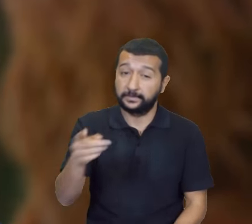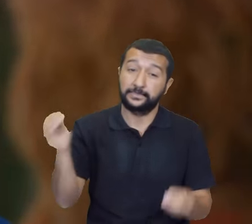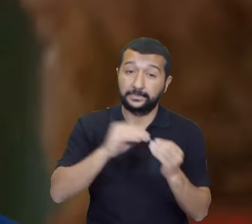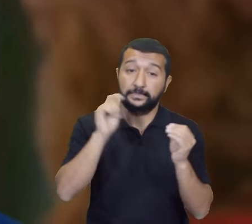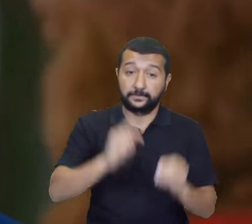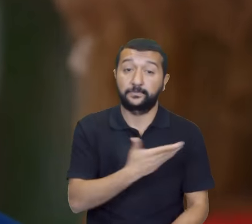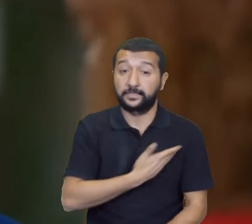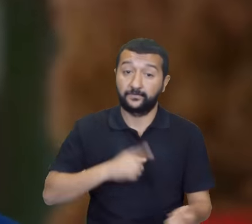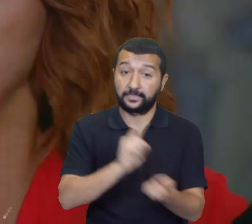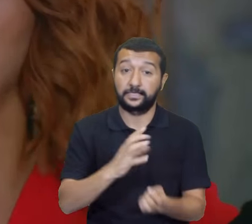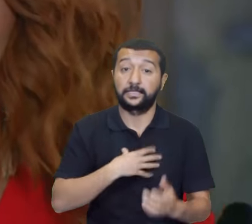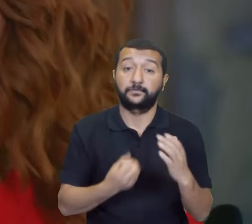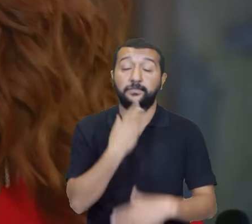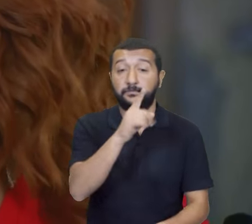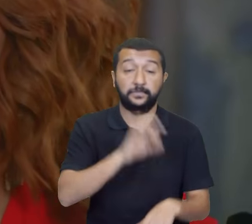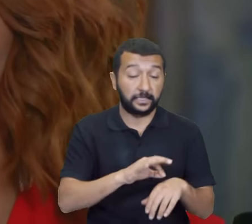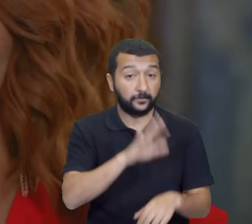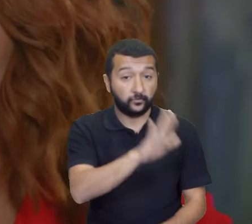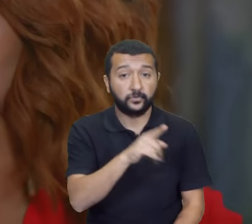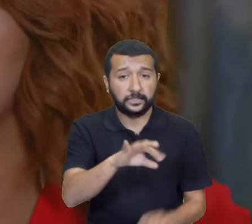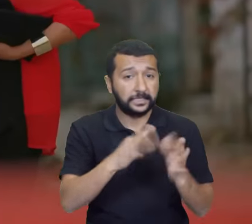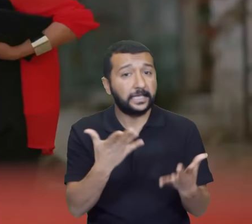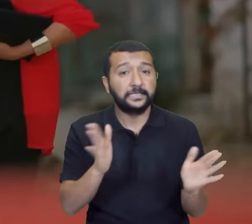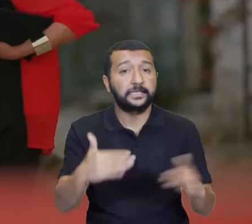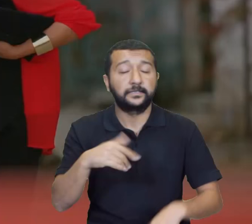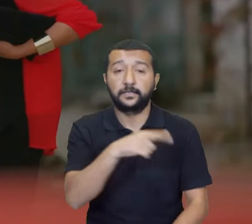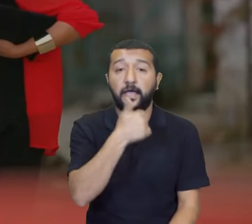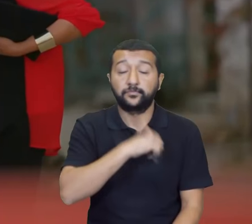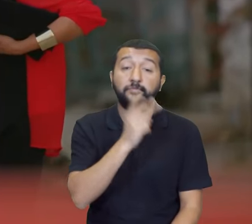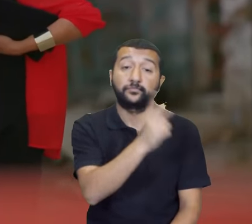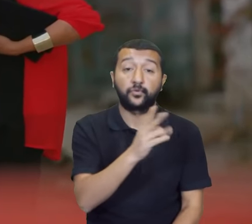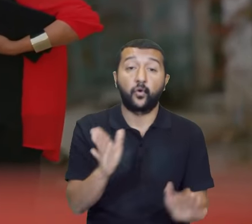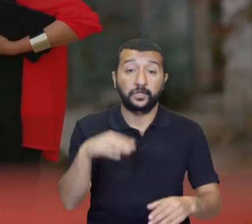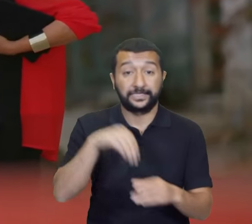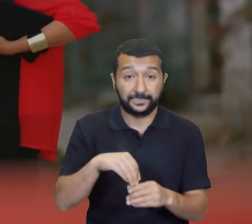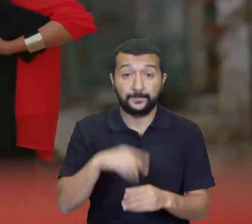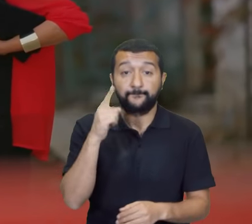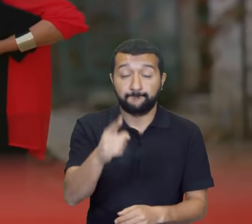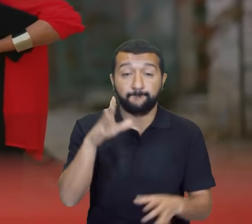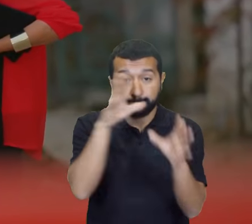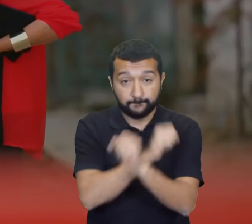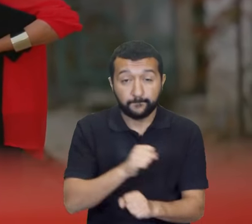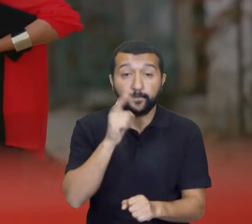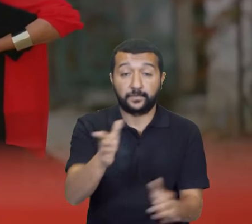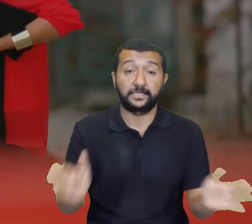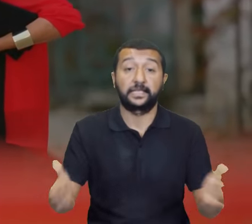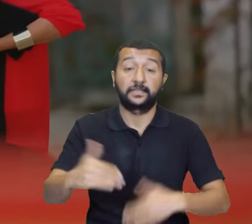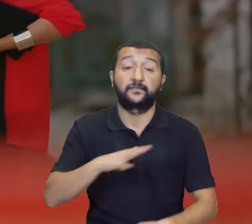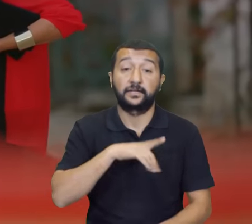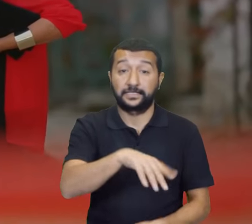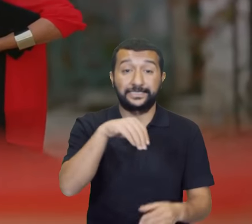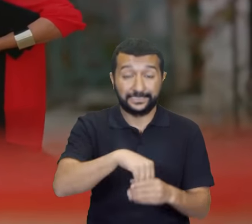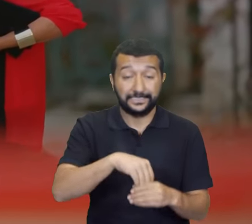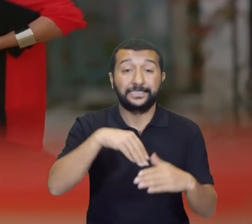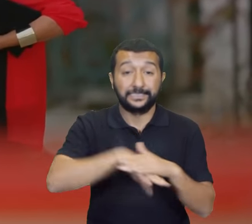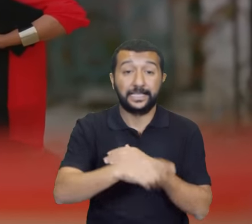diye, sevdiğine sahip çıksın diye. Bir dakika, bir dakika. Ne sandığı? Ya benim abimin odasında böyle gizli kapaklı bir sandığı var. O